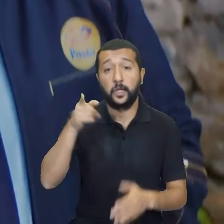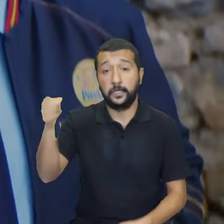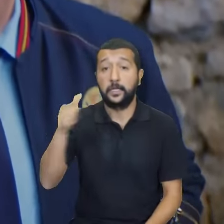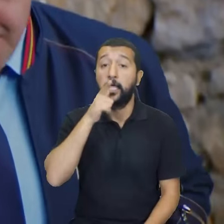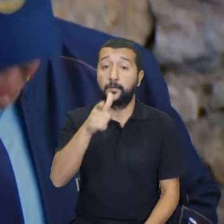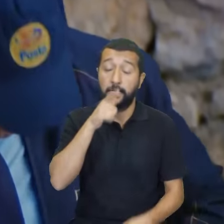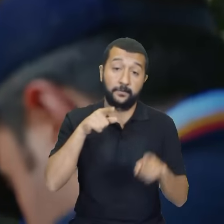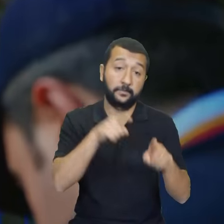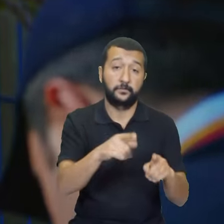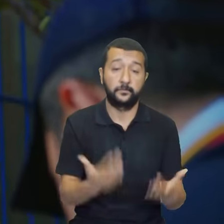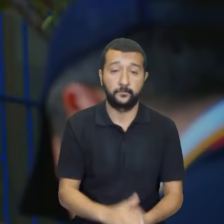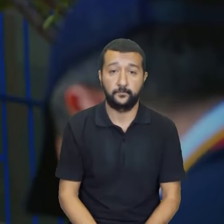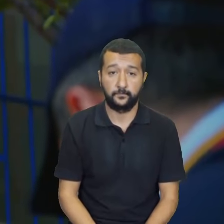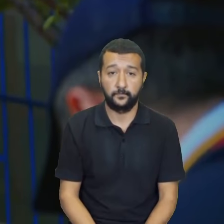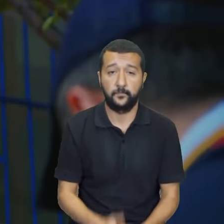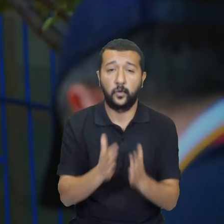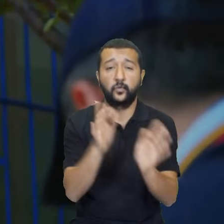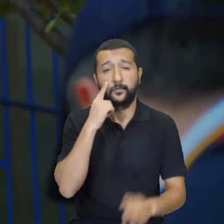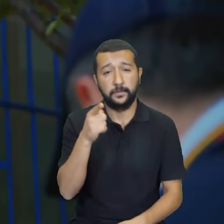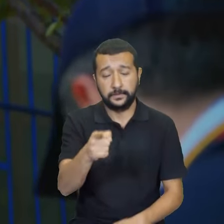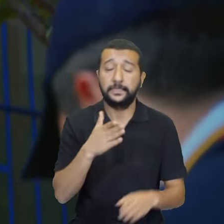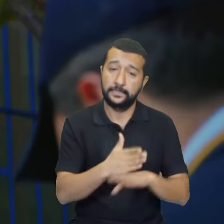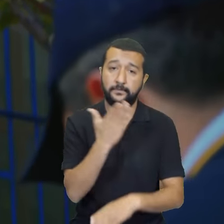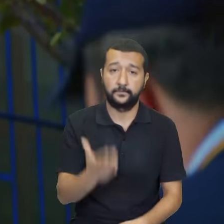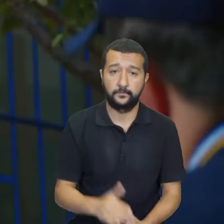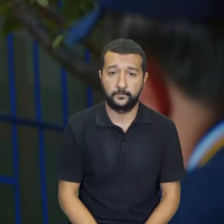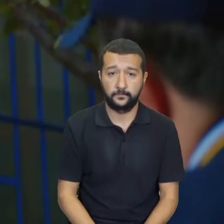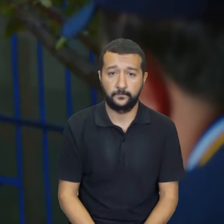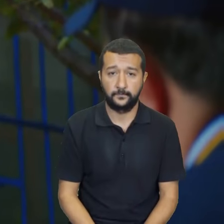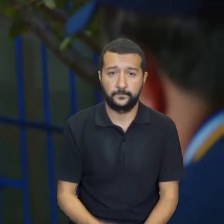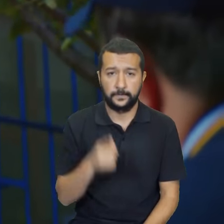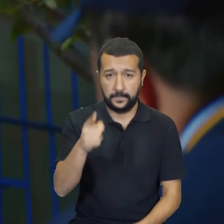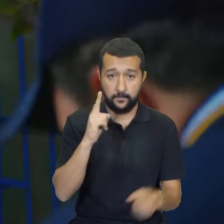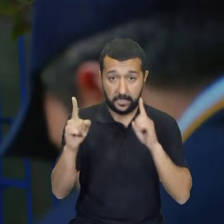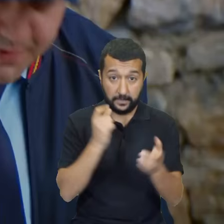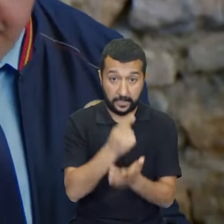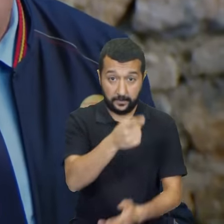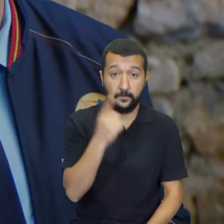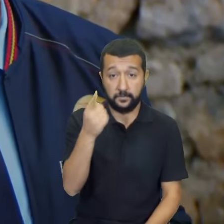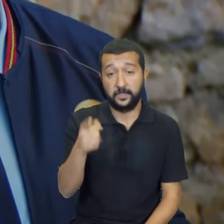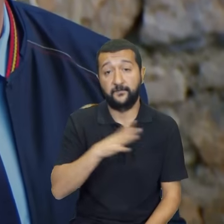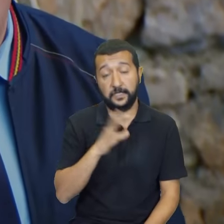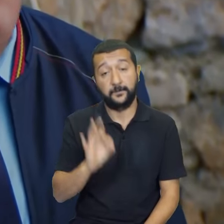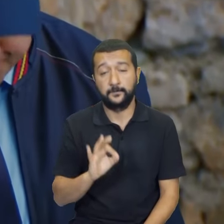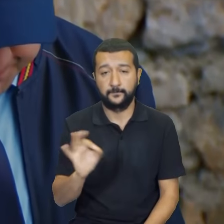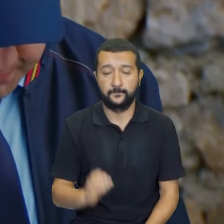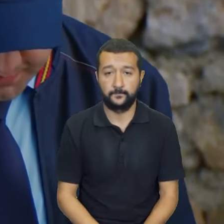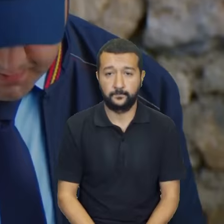başından beri peşindeyim. Kusura bakma gerçekten. Aliye'den mi yine? Bir tane var bu